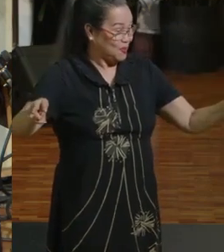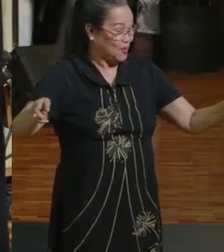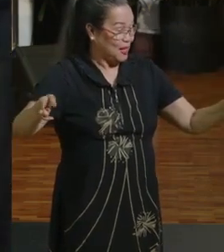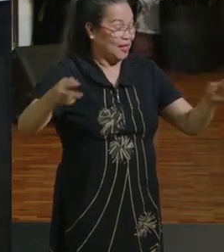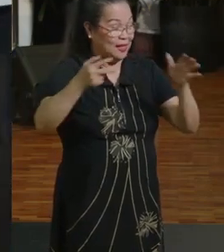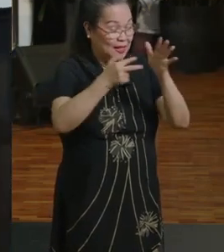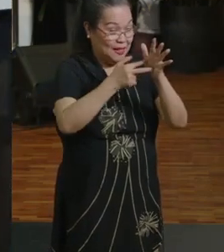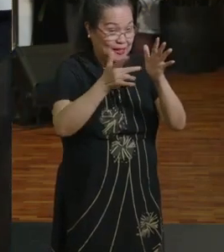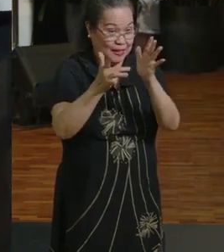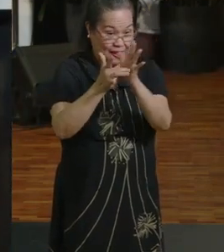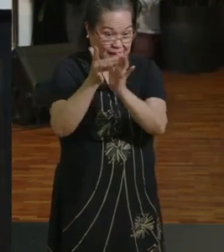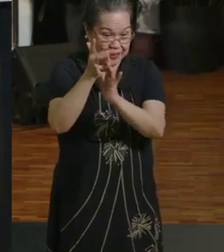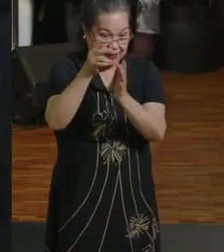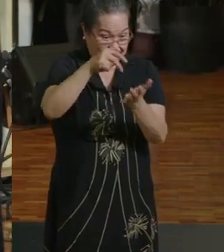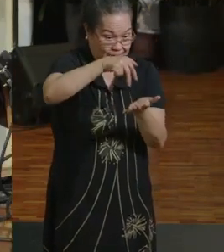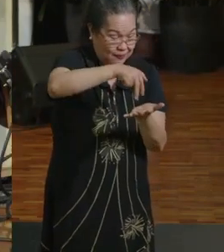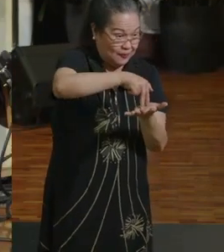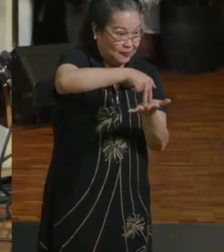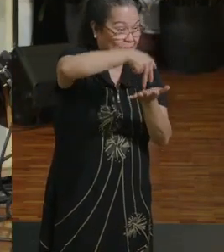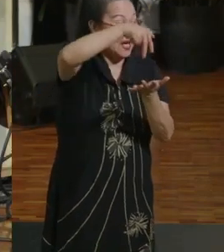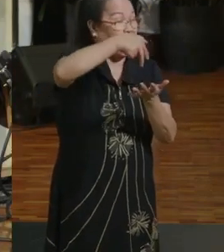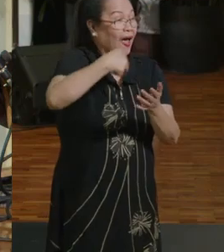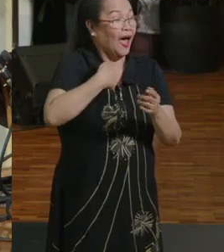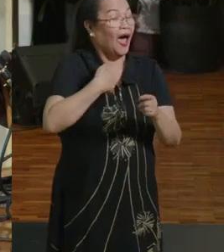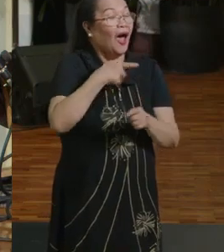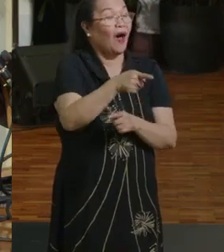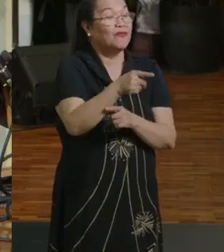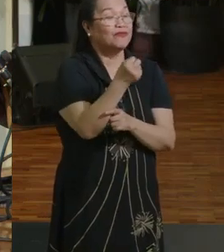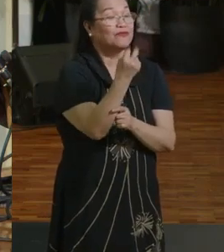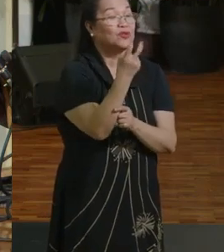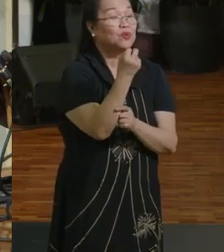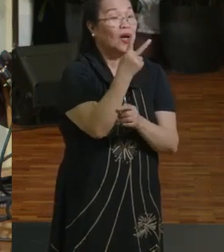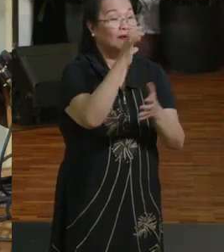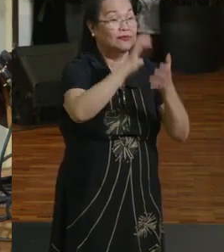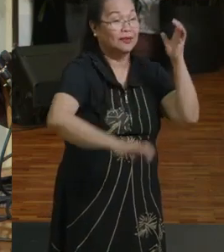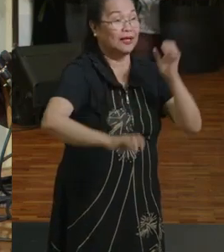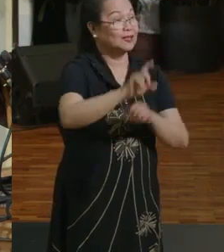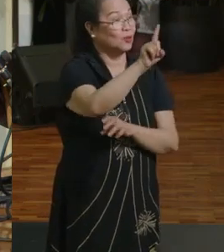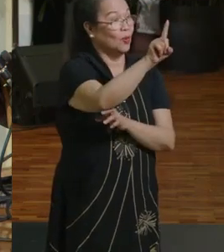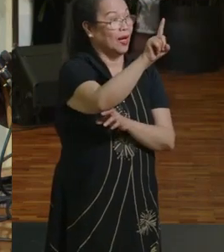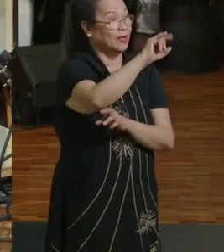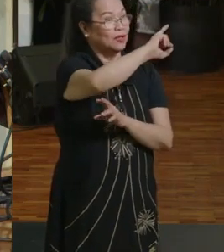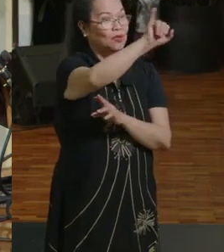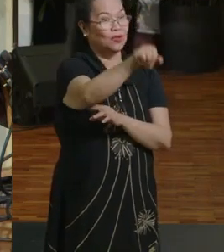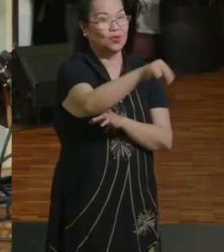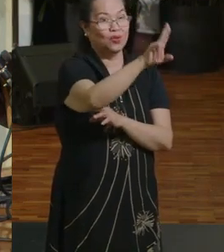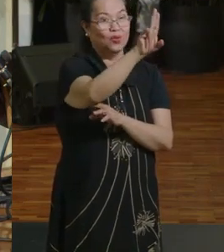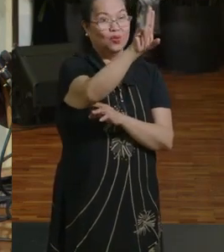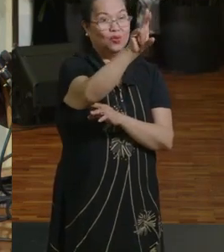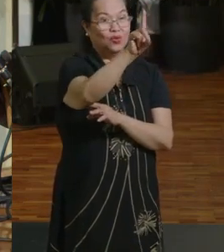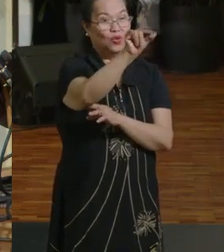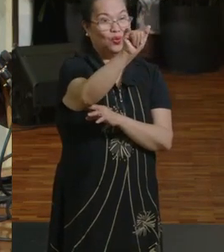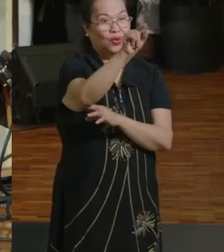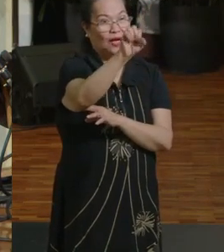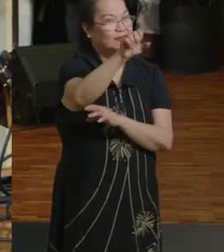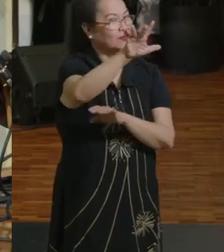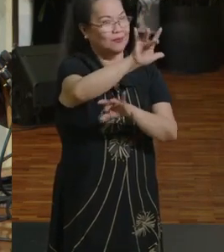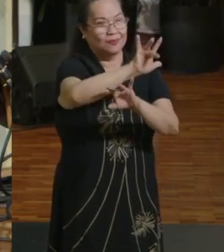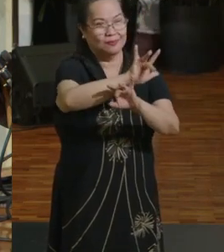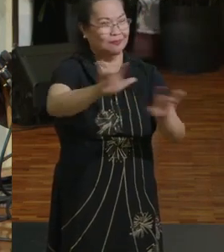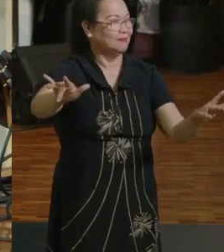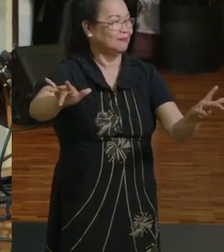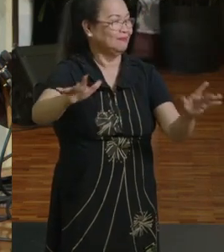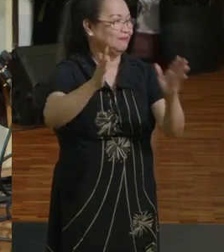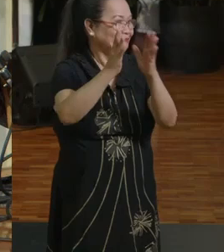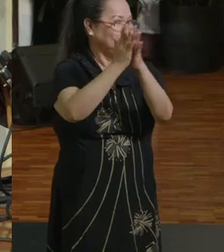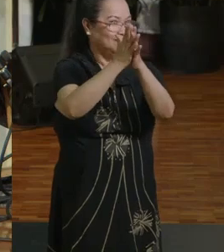nag-resurrect na, nandun pa rin yung 12 minus 1. Wala na si Judas. Pero sila ay nanalangin